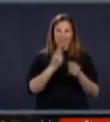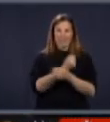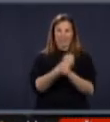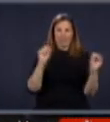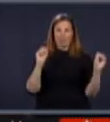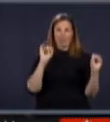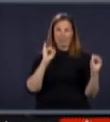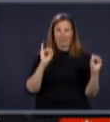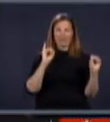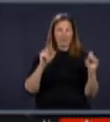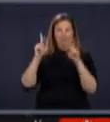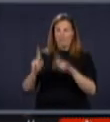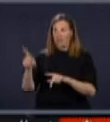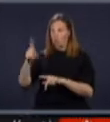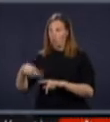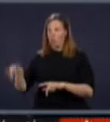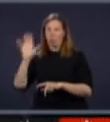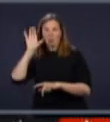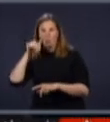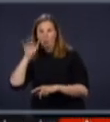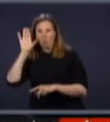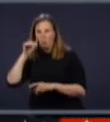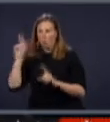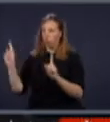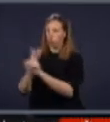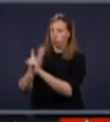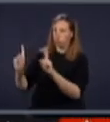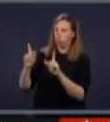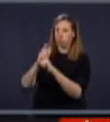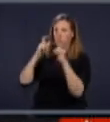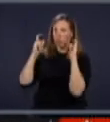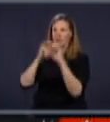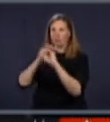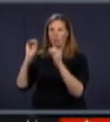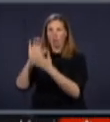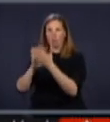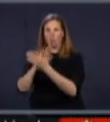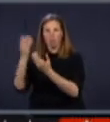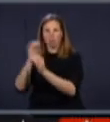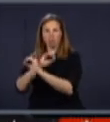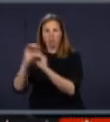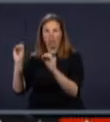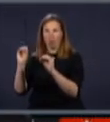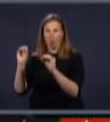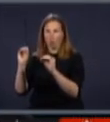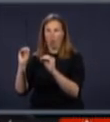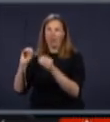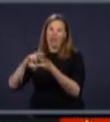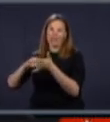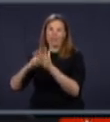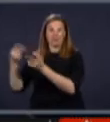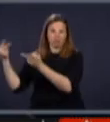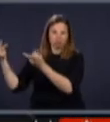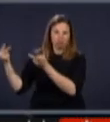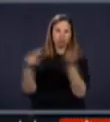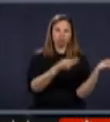respectent pas les consignes, bien là, on va se retrouver avec des gens qui ont besoin d'être hospitalisés, puis on va être obligé de